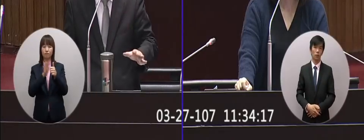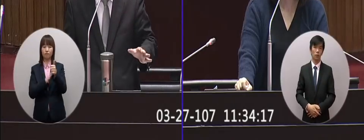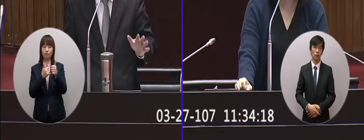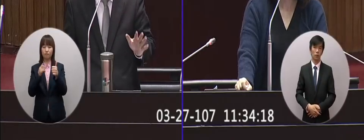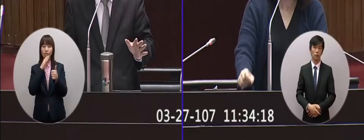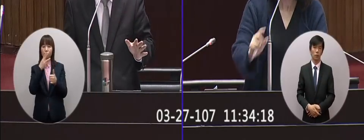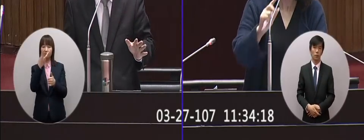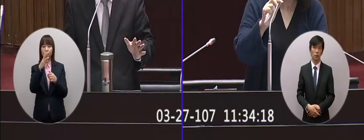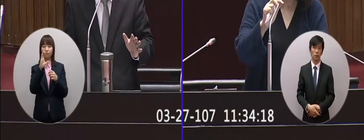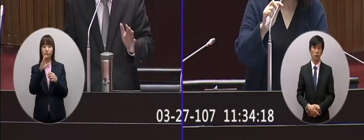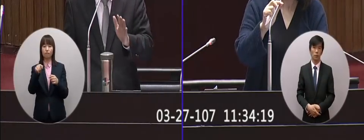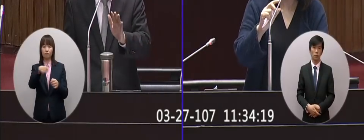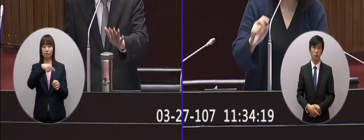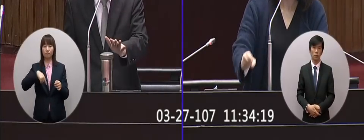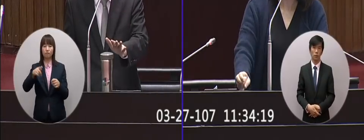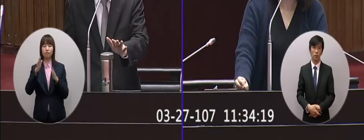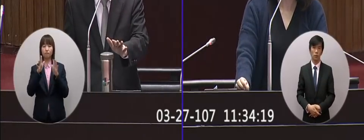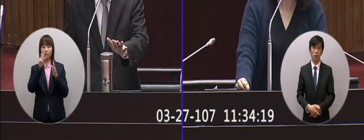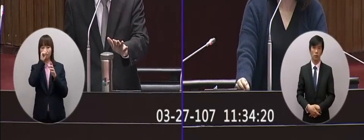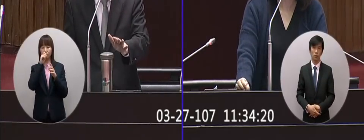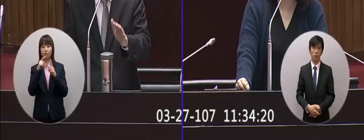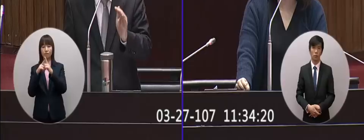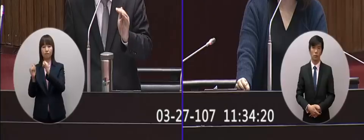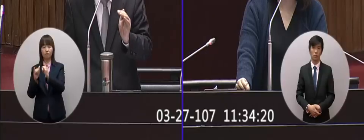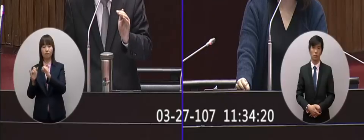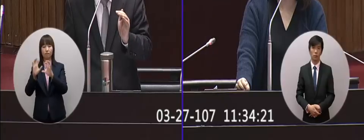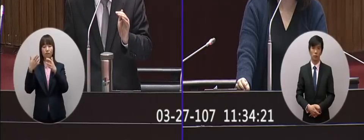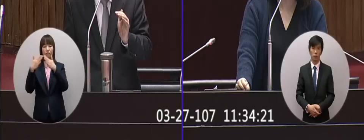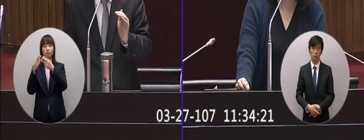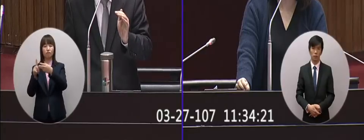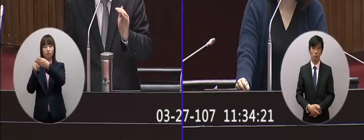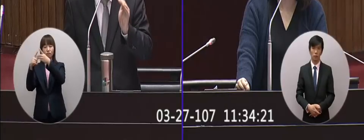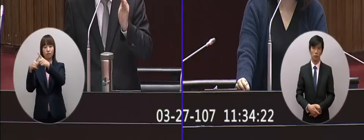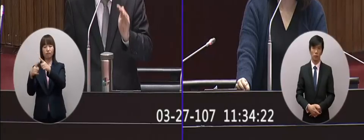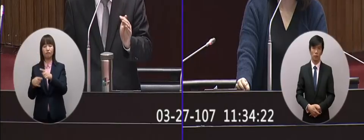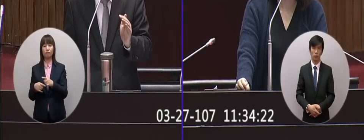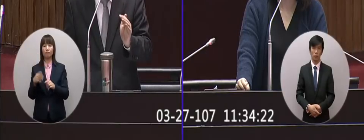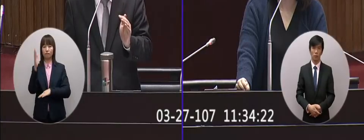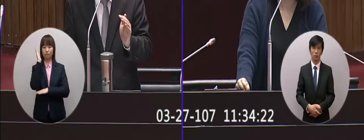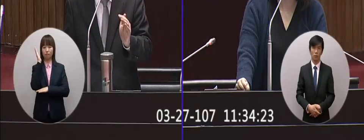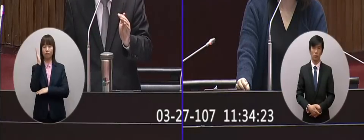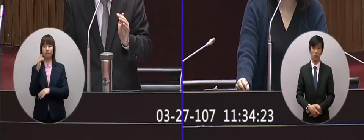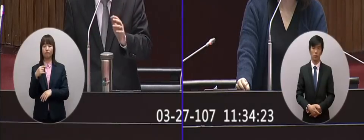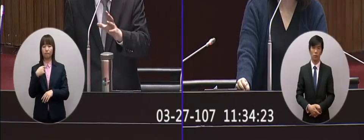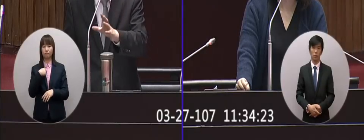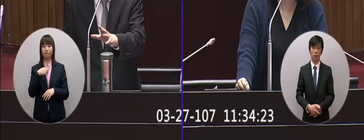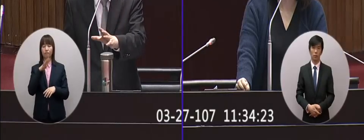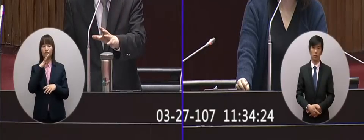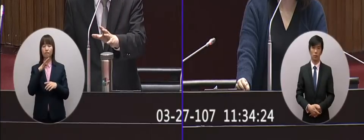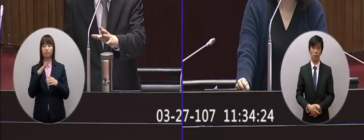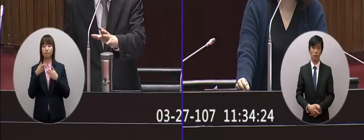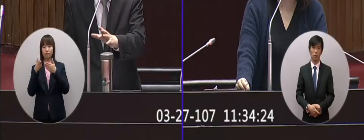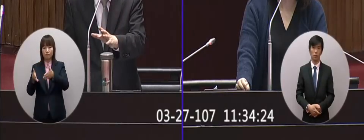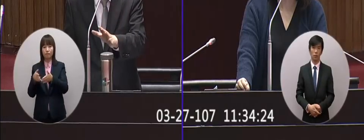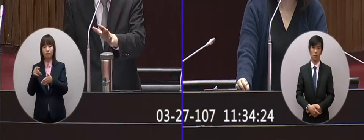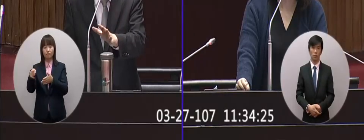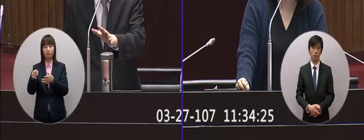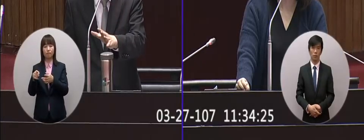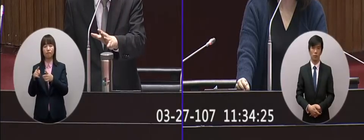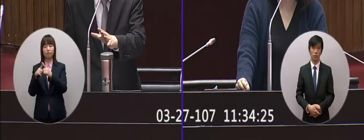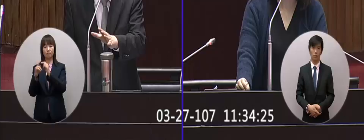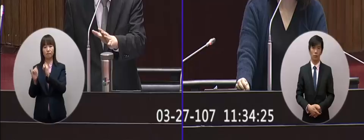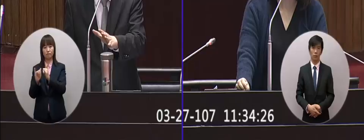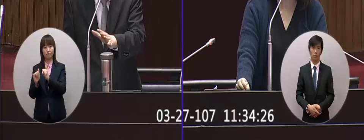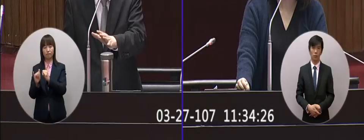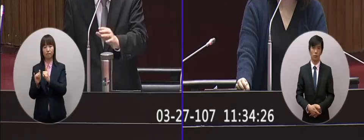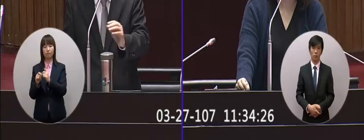三方是刚刚好，因为人民是国家的主人，那政府呢，基于是照顾